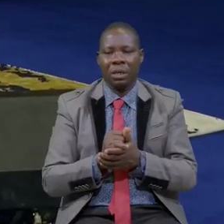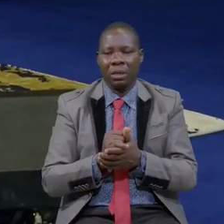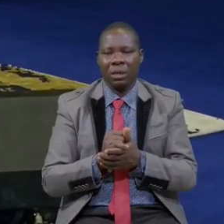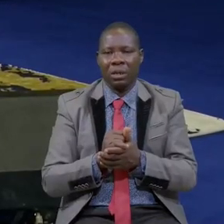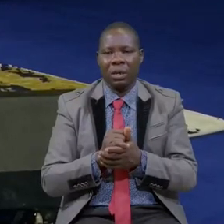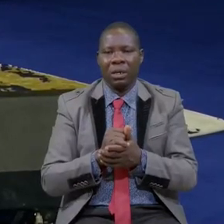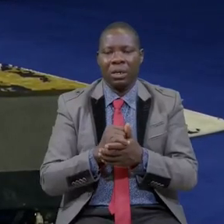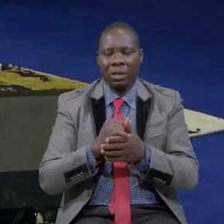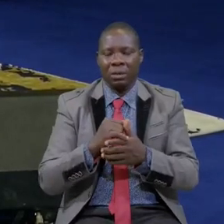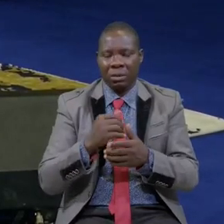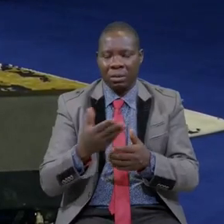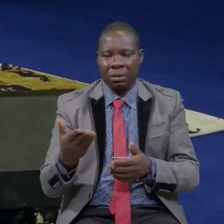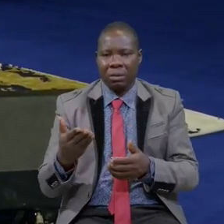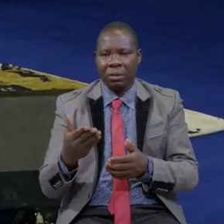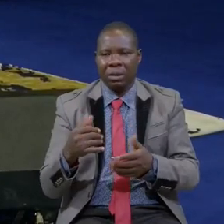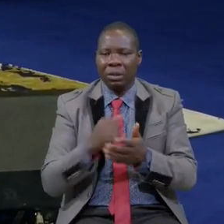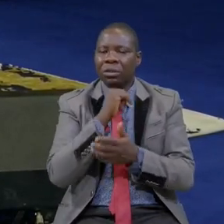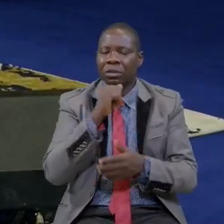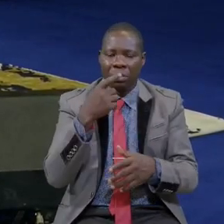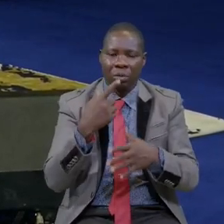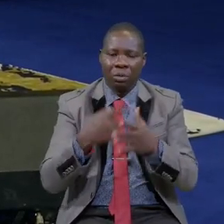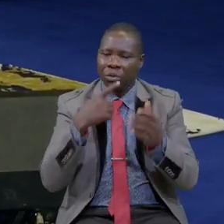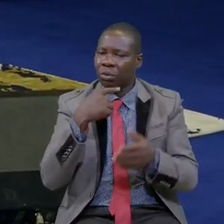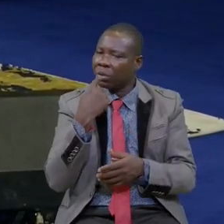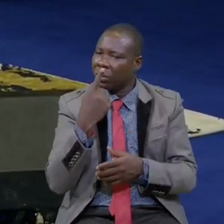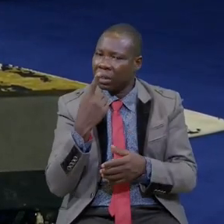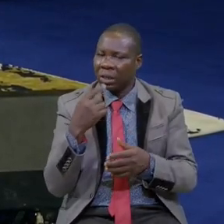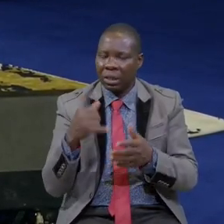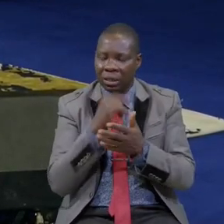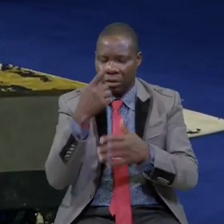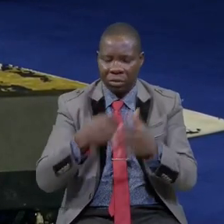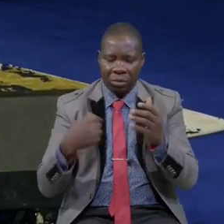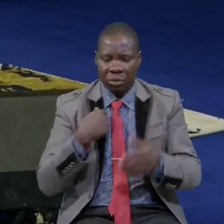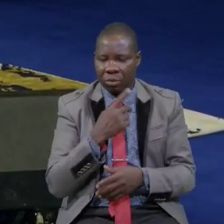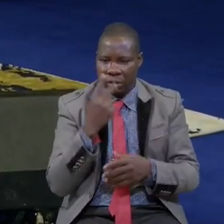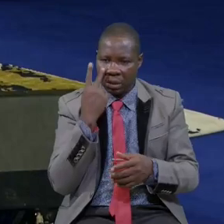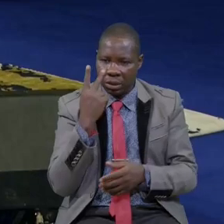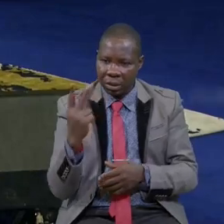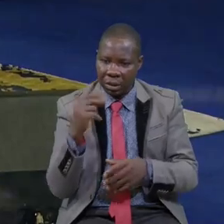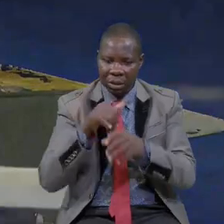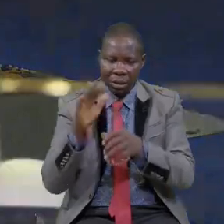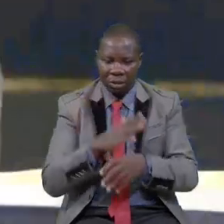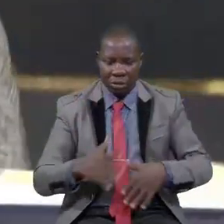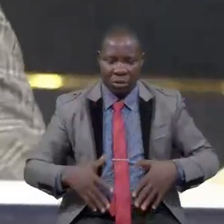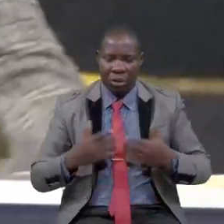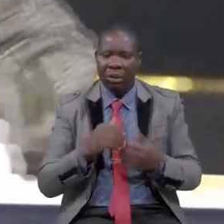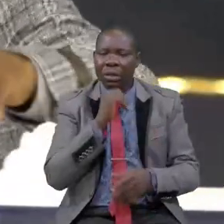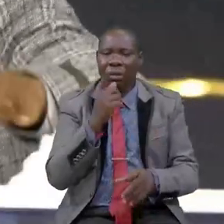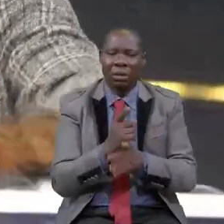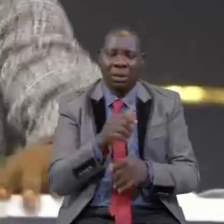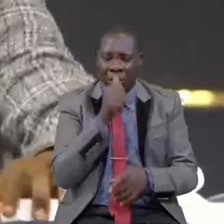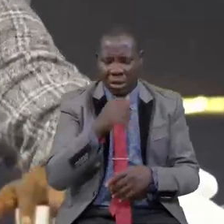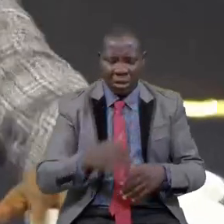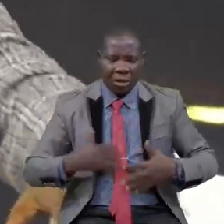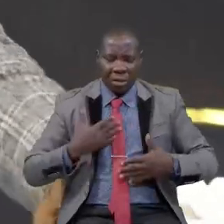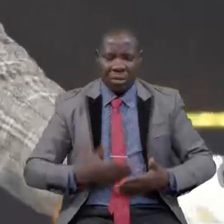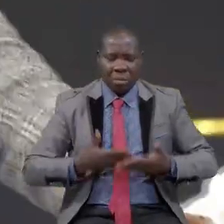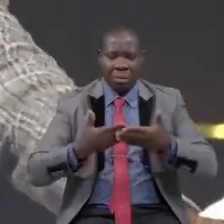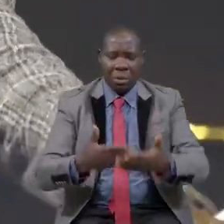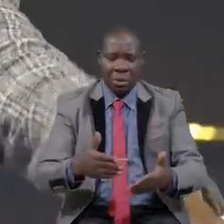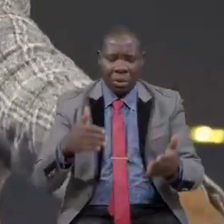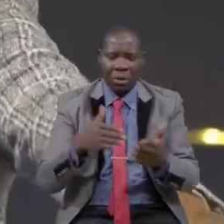professes. C'est ce que nous voyons dans ta vie. Ce n'est pas seulement « Je suis né de nouveau, je suis né de nouveau, je suis né de nouveau. » Mais depuis que tu es